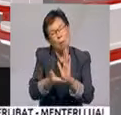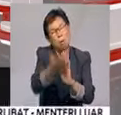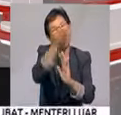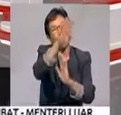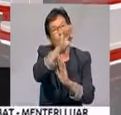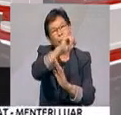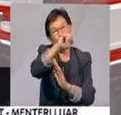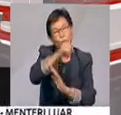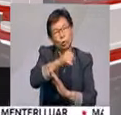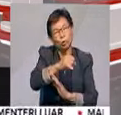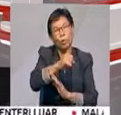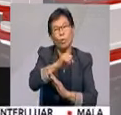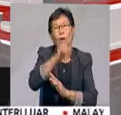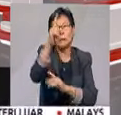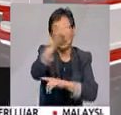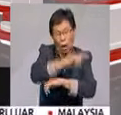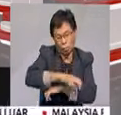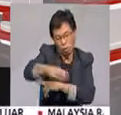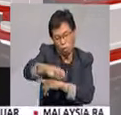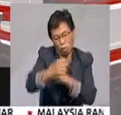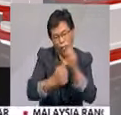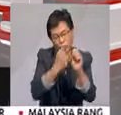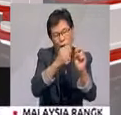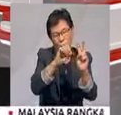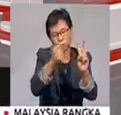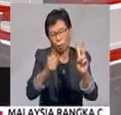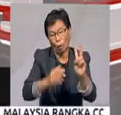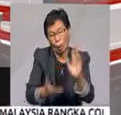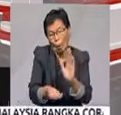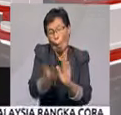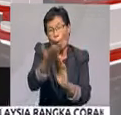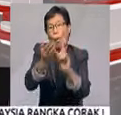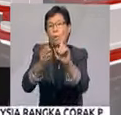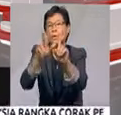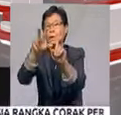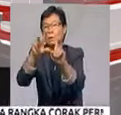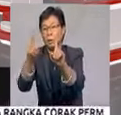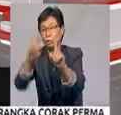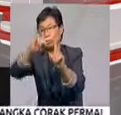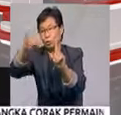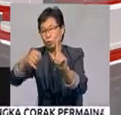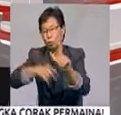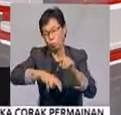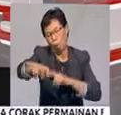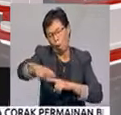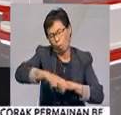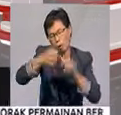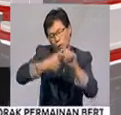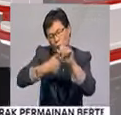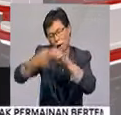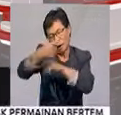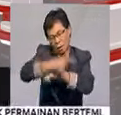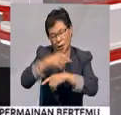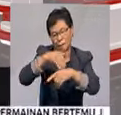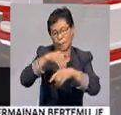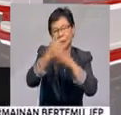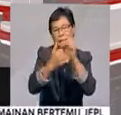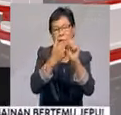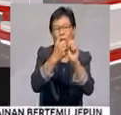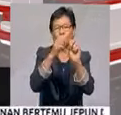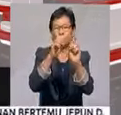40 juta perjalanan harian pada tahun 2010 kepada 131 juta perjalanan harian pada tahun